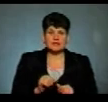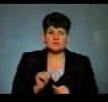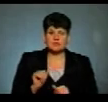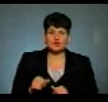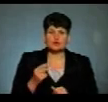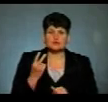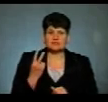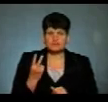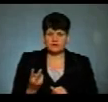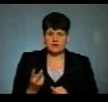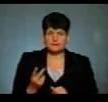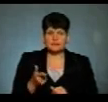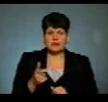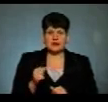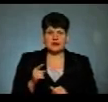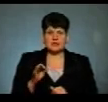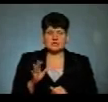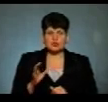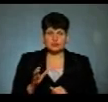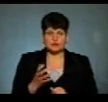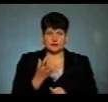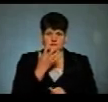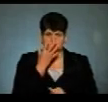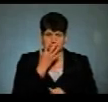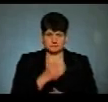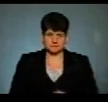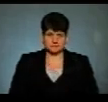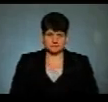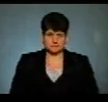2 газових кисневих концентратори.